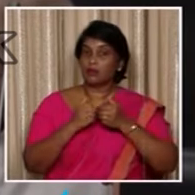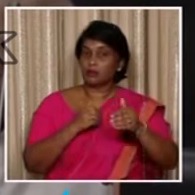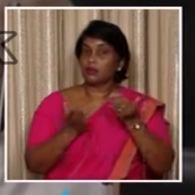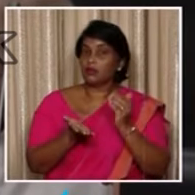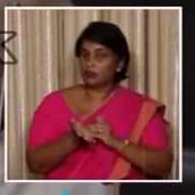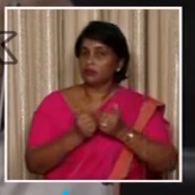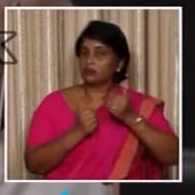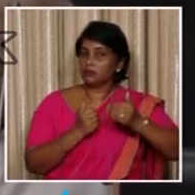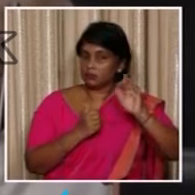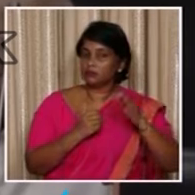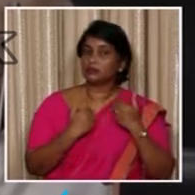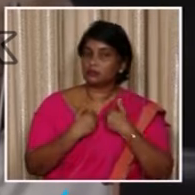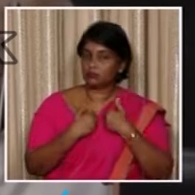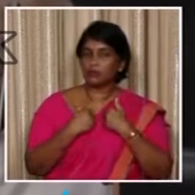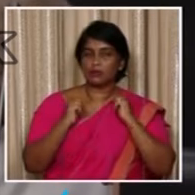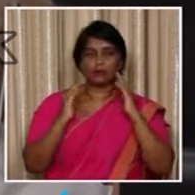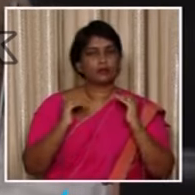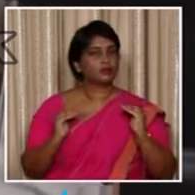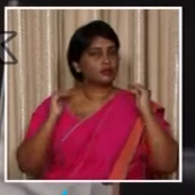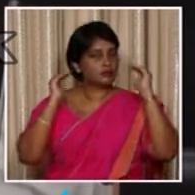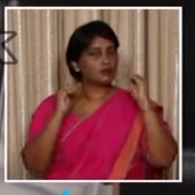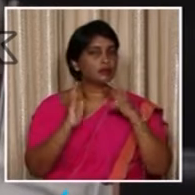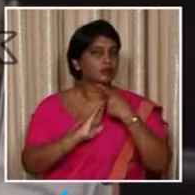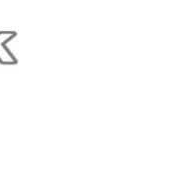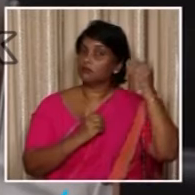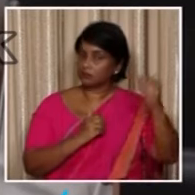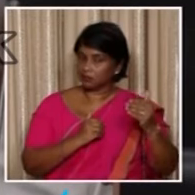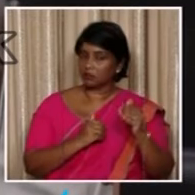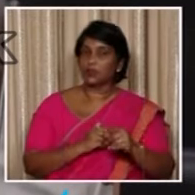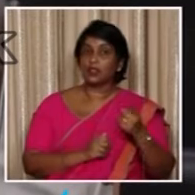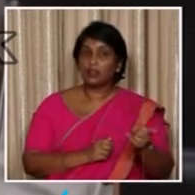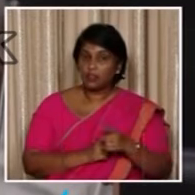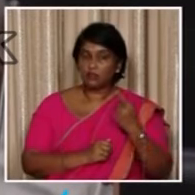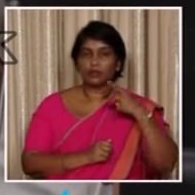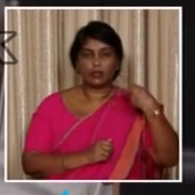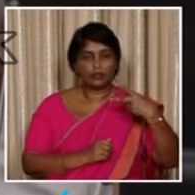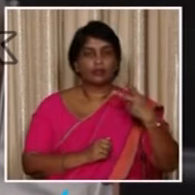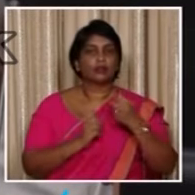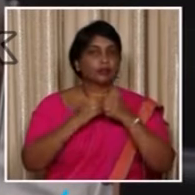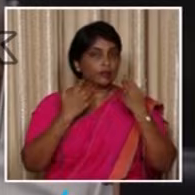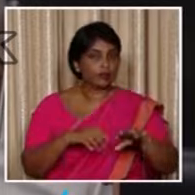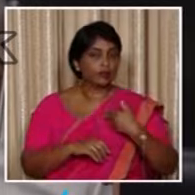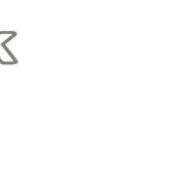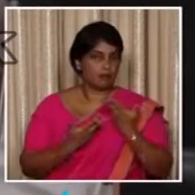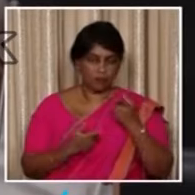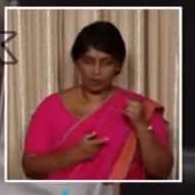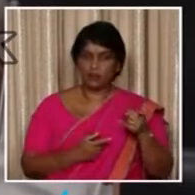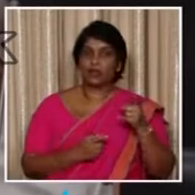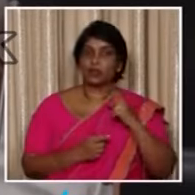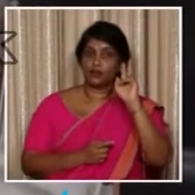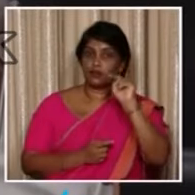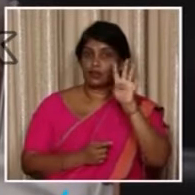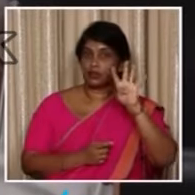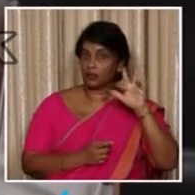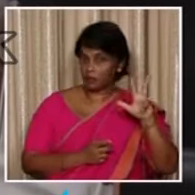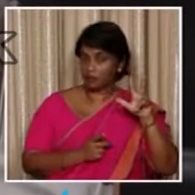තවත් ඉදිරියට ගියොත් අපට සංවර්ධිත රටක් බවට පත්වෙන්න පුළුවන්. දවසින් දෙකෙන් අවසන් කරන්න පුළුවන් ගමනක් නෙමෙයි.